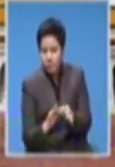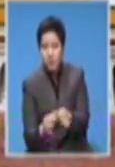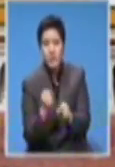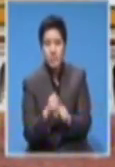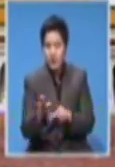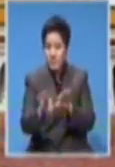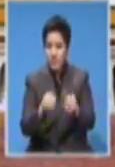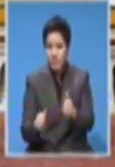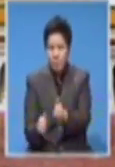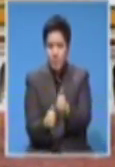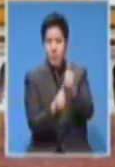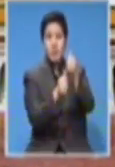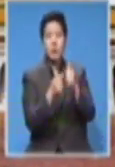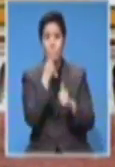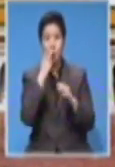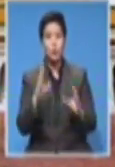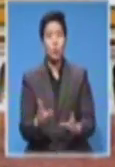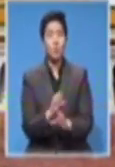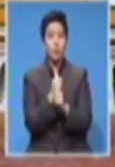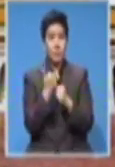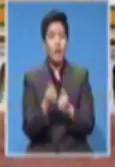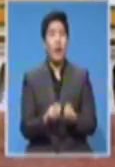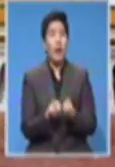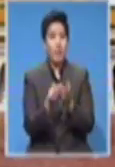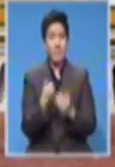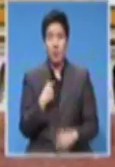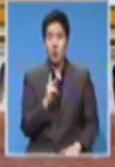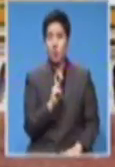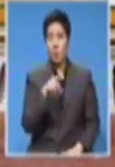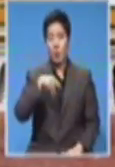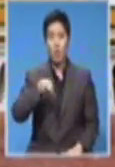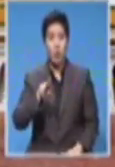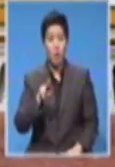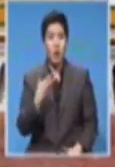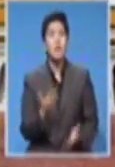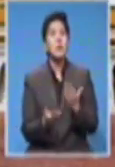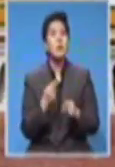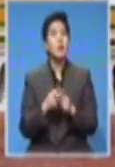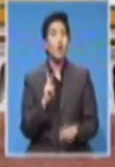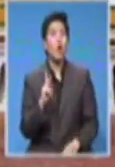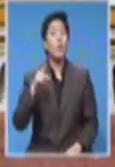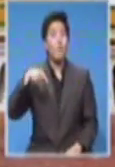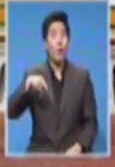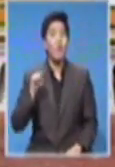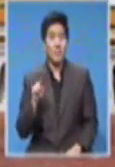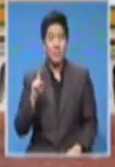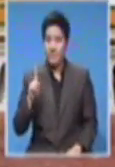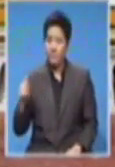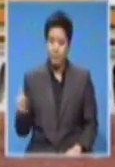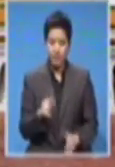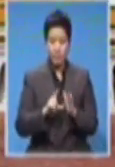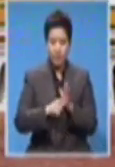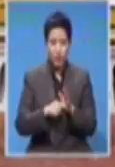ขึ้นมานะตรงนั้นจะเป็นสรุปมาแล้วแล้วก็ส่งมาอาจจะมีกพร.หรือกพ.นะครับที่ทำอยู่ตอนนี้เข้าไปเป็นเลขาคณะ